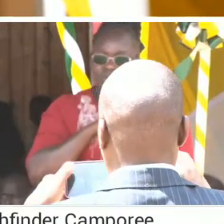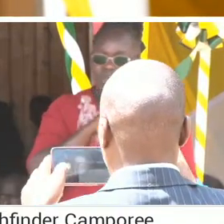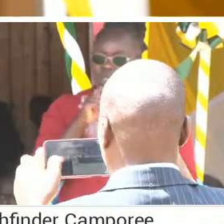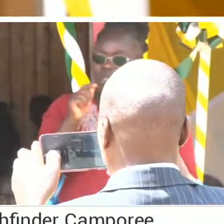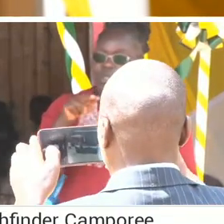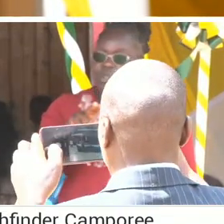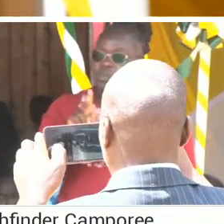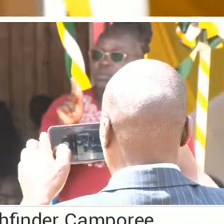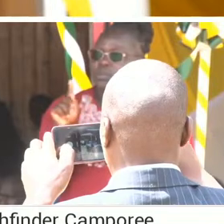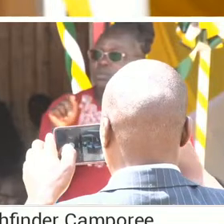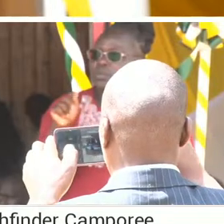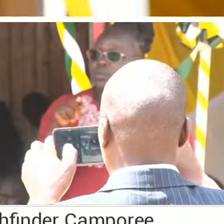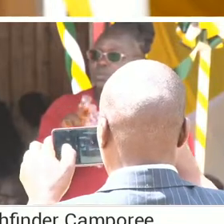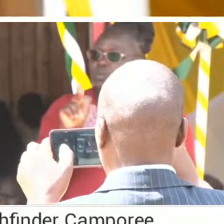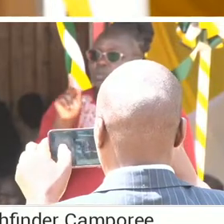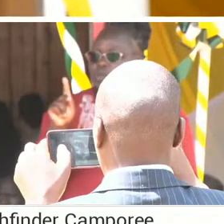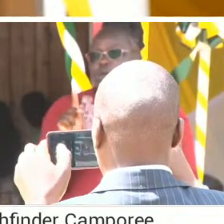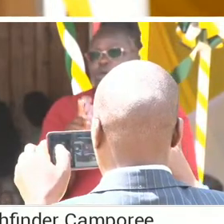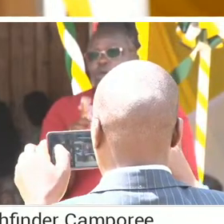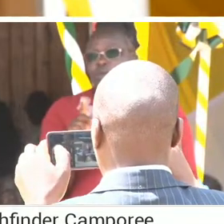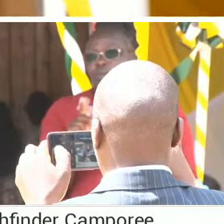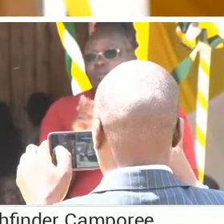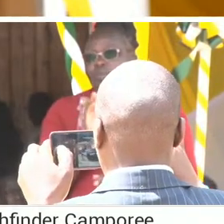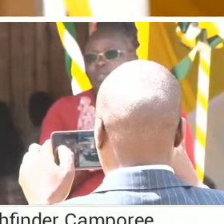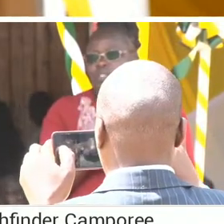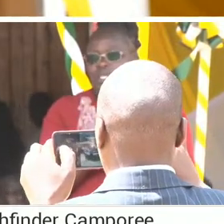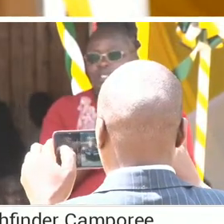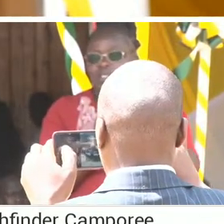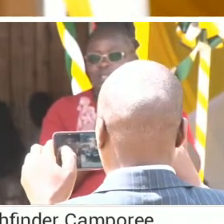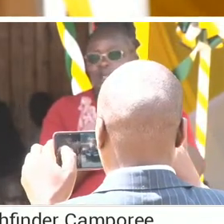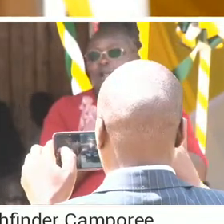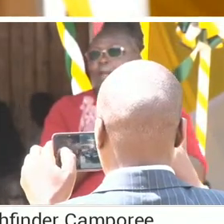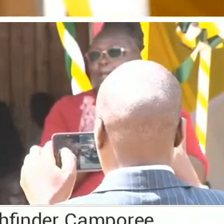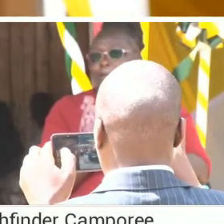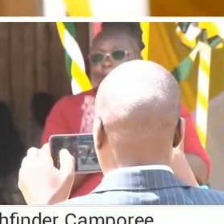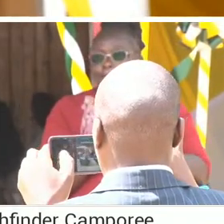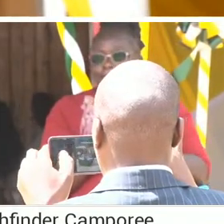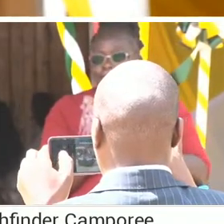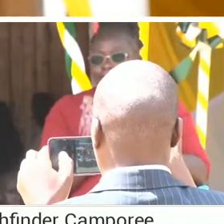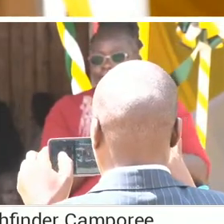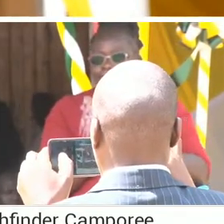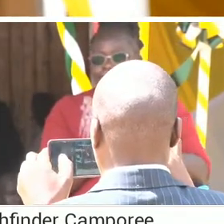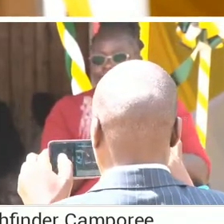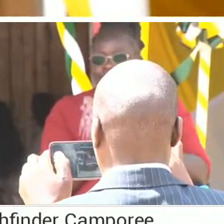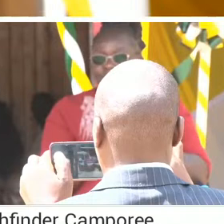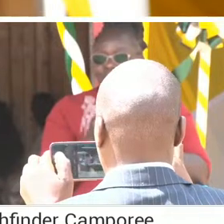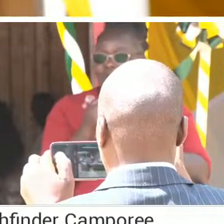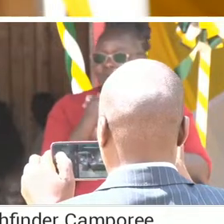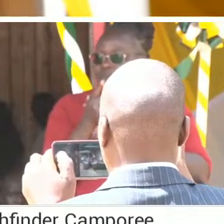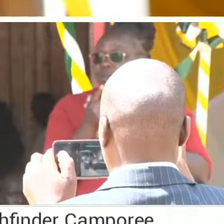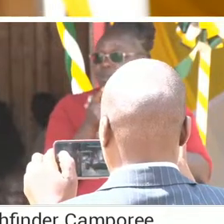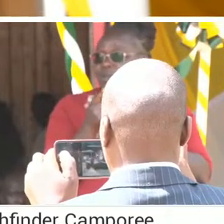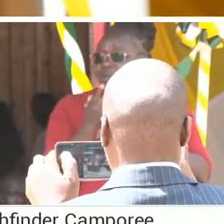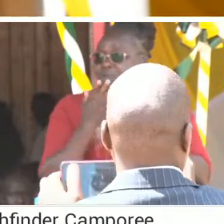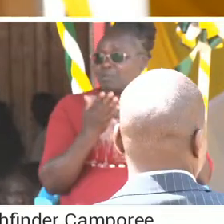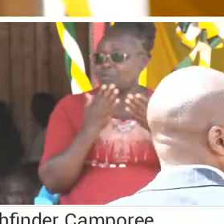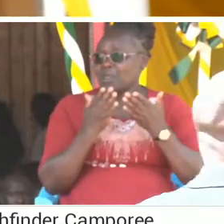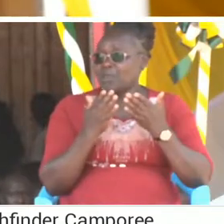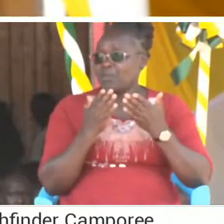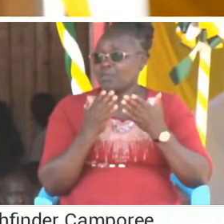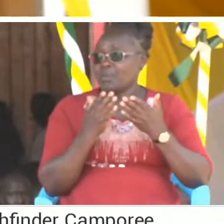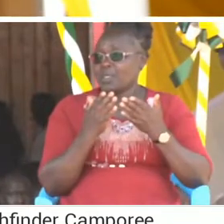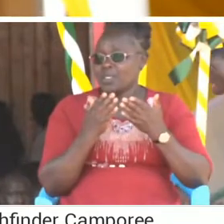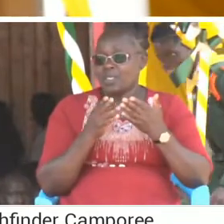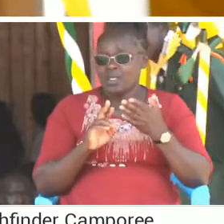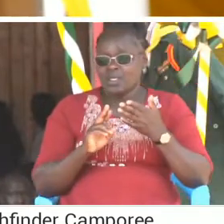tutasema siku ya leo sababu ya jua na wakati tunafaa kuingia kwenye divine service. Lakini hiyo mambo ya shamba ya Camporee yetu